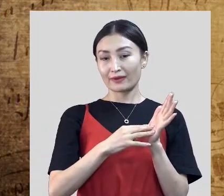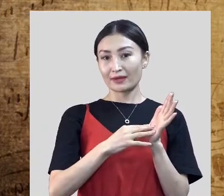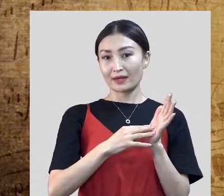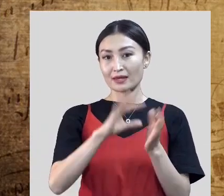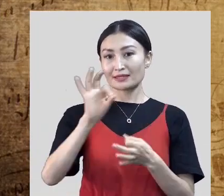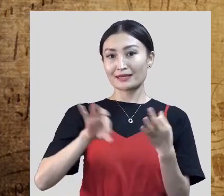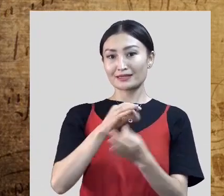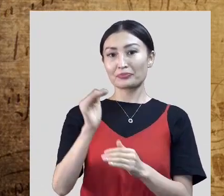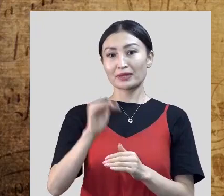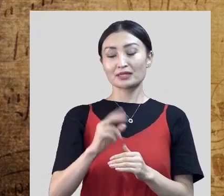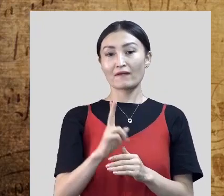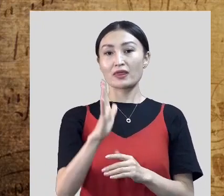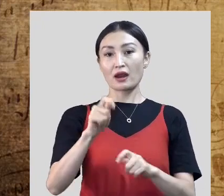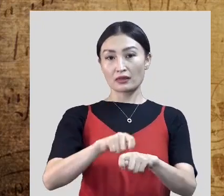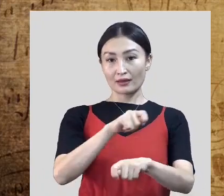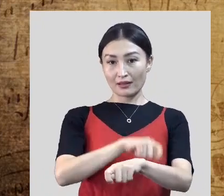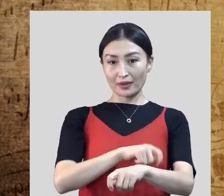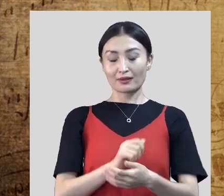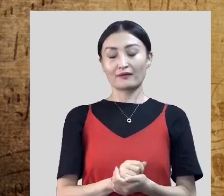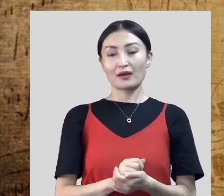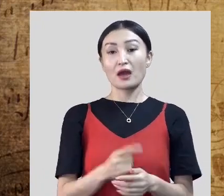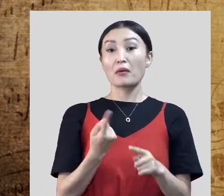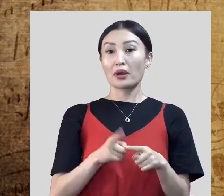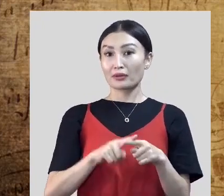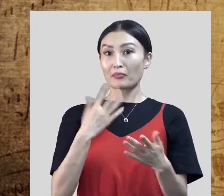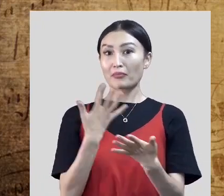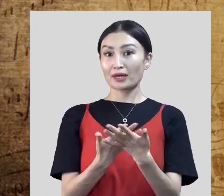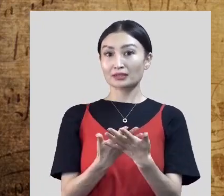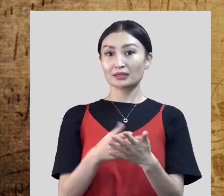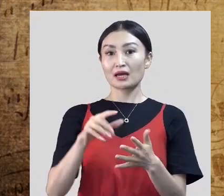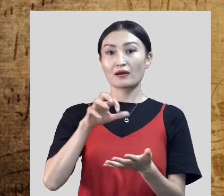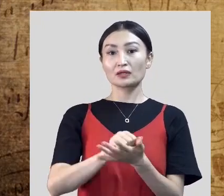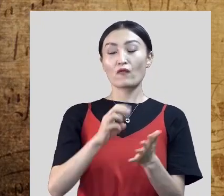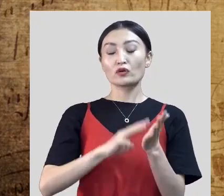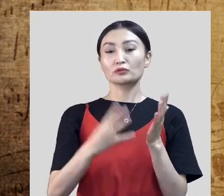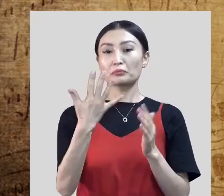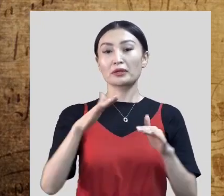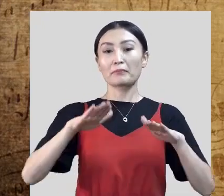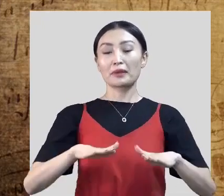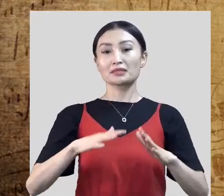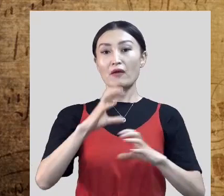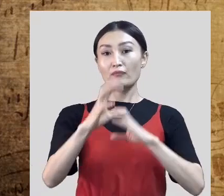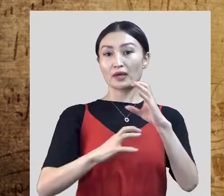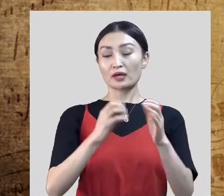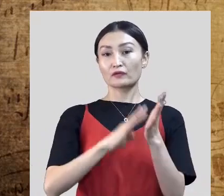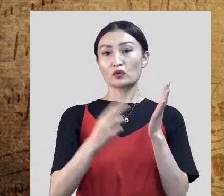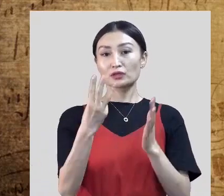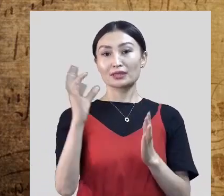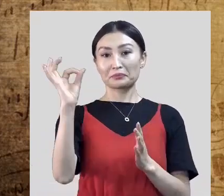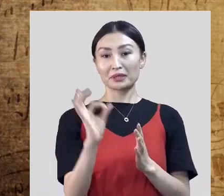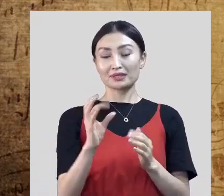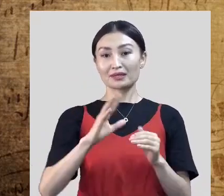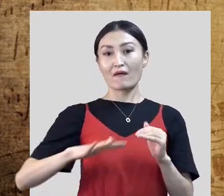199 с лишним тысяч квадратных километров. По этому показателю она занимает 85-е место в мире.